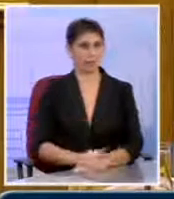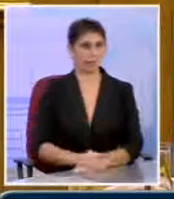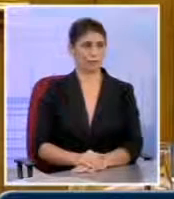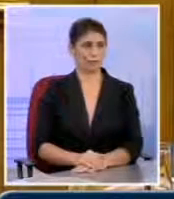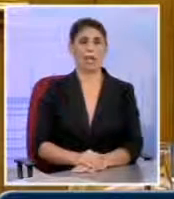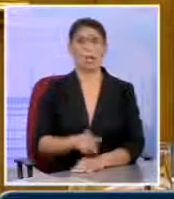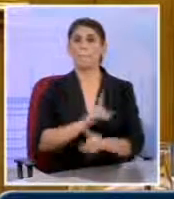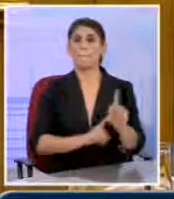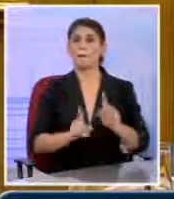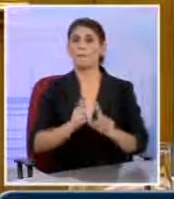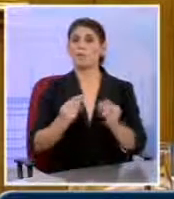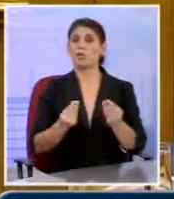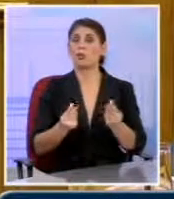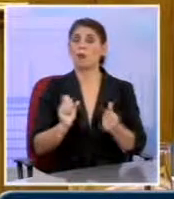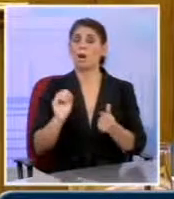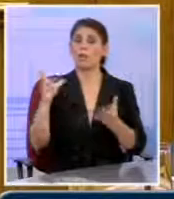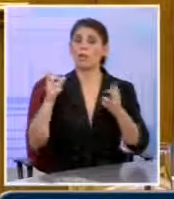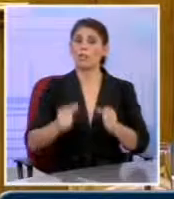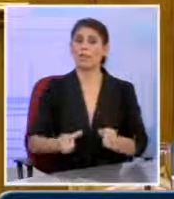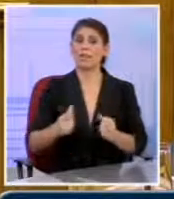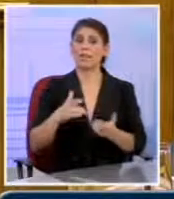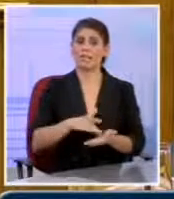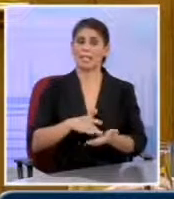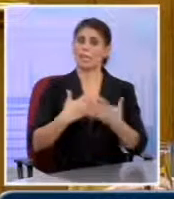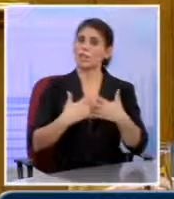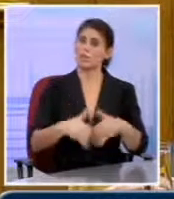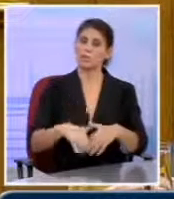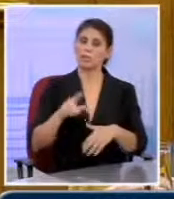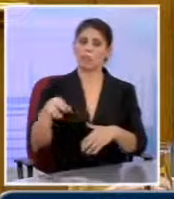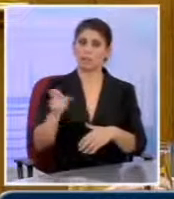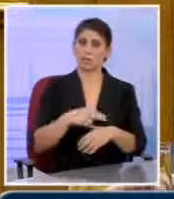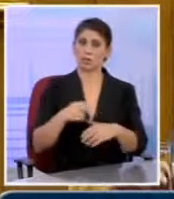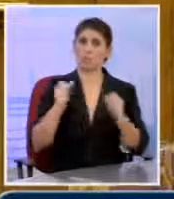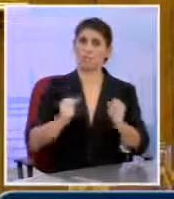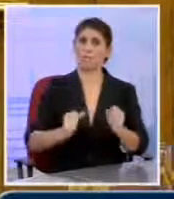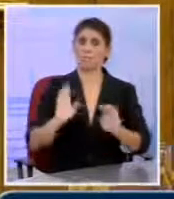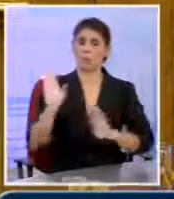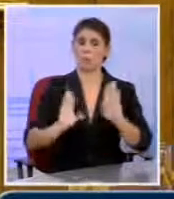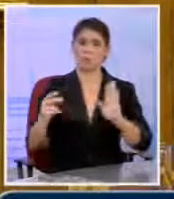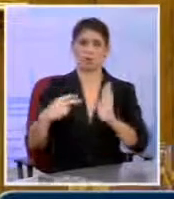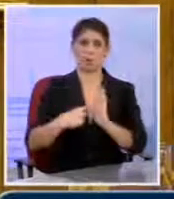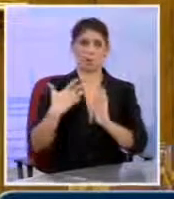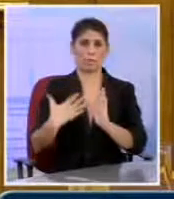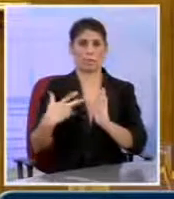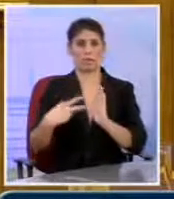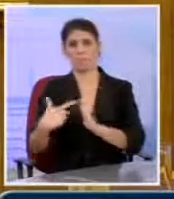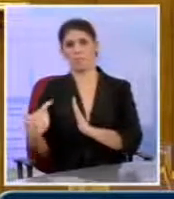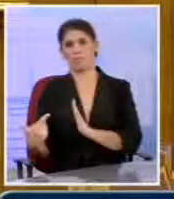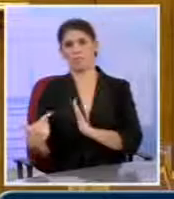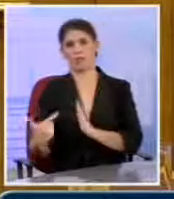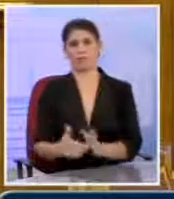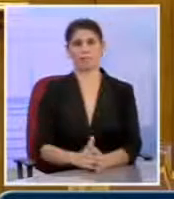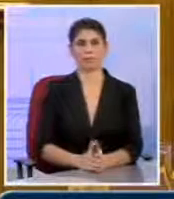με ποιον τρόπο τα εξωθεσμικά κέντρα λειτουργήσαν για να ακυρώσουν το νομοθέτημα του βασικού μετόχου το 2005-2007.